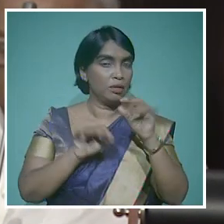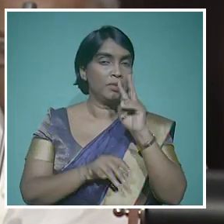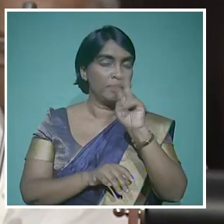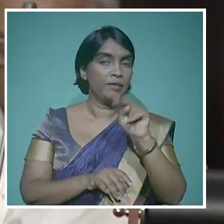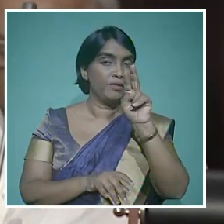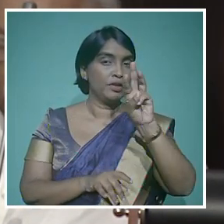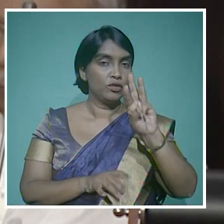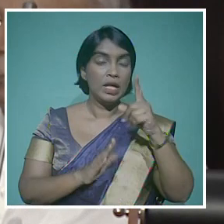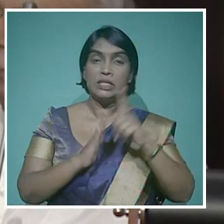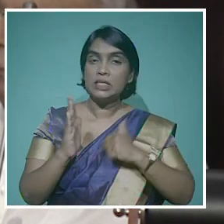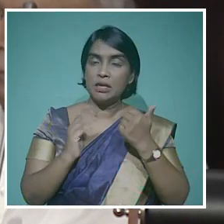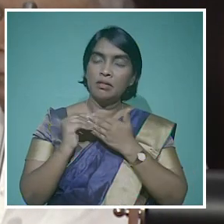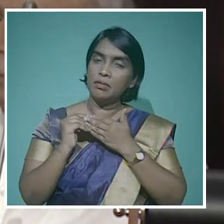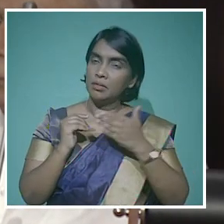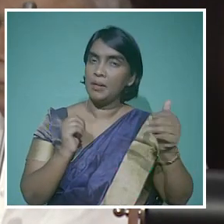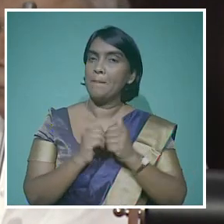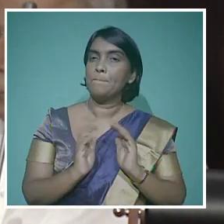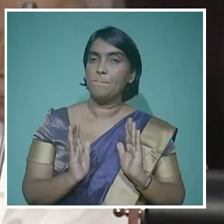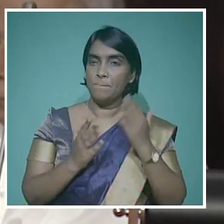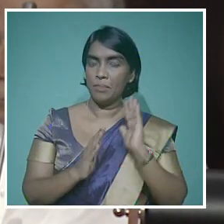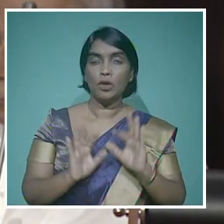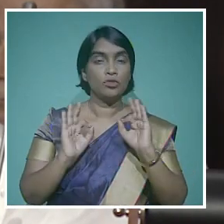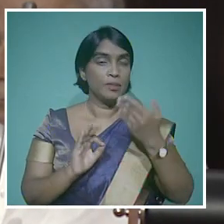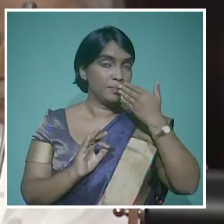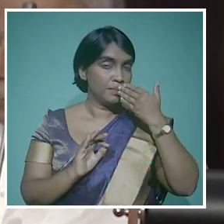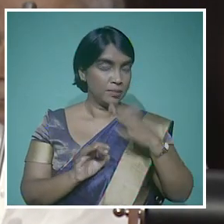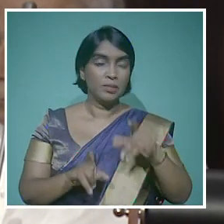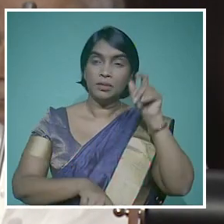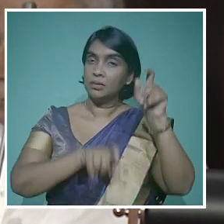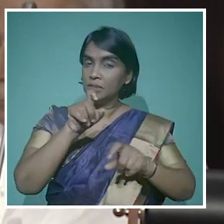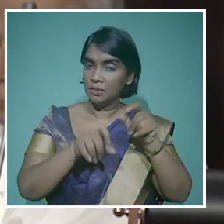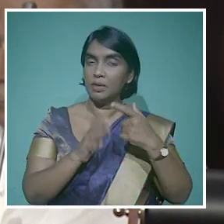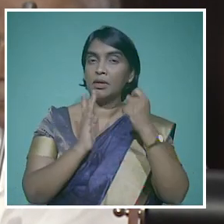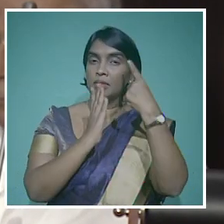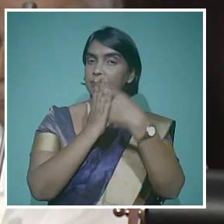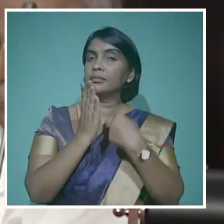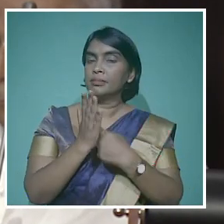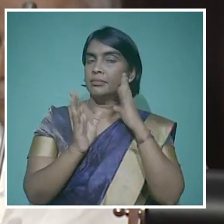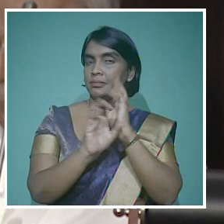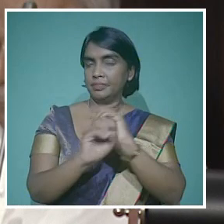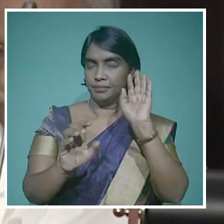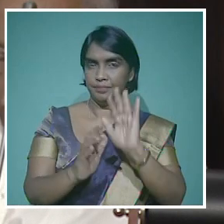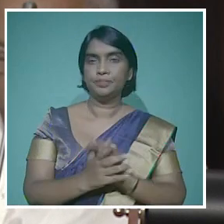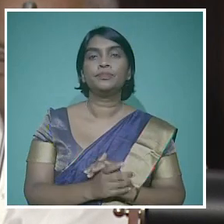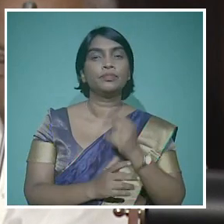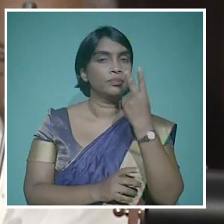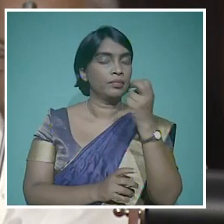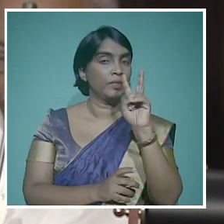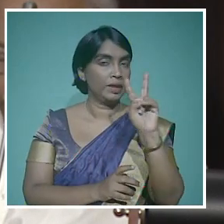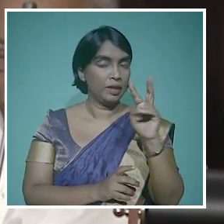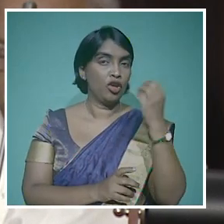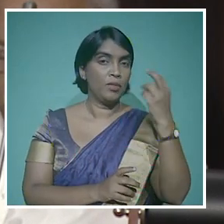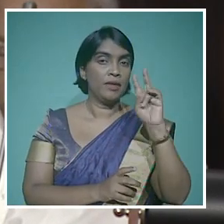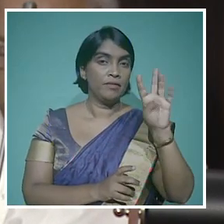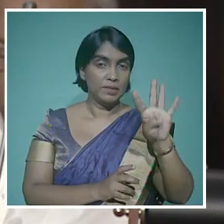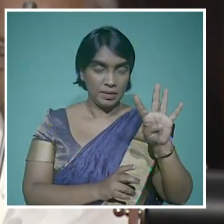2020 ජනවාරි මාසයේ සිට ආරම්භ වන අතර සුදුසුකම් සපුරානන්ගේ ලේඛනයේ ප්‍රකාශයට පත් කෙරේ. 2002 අංක